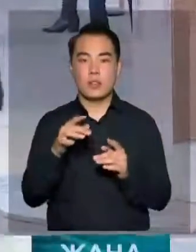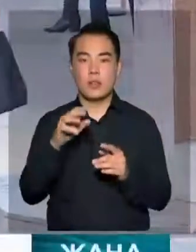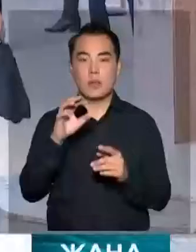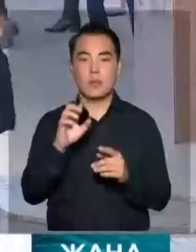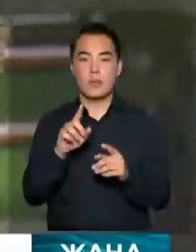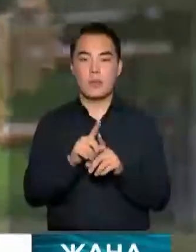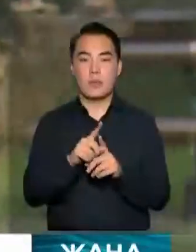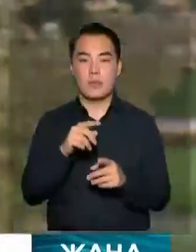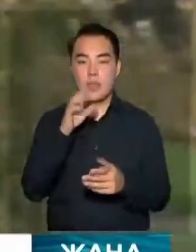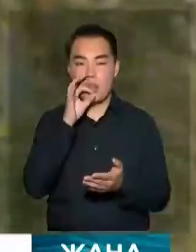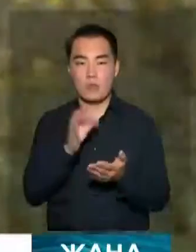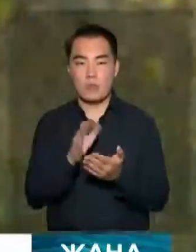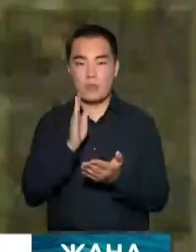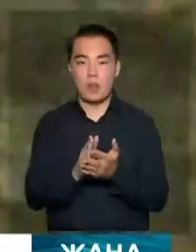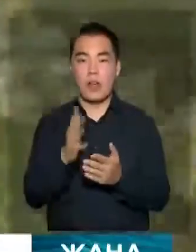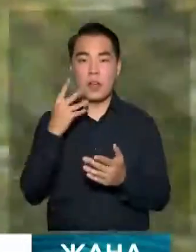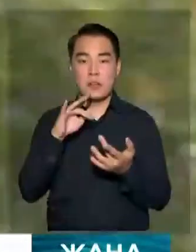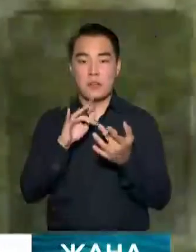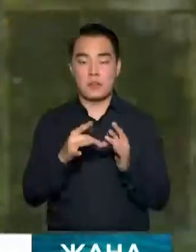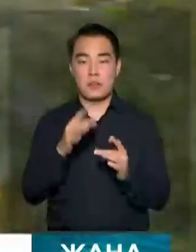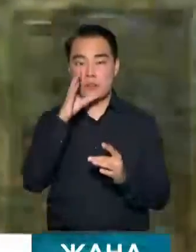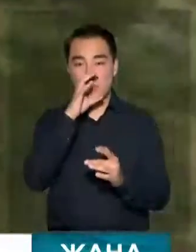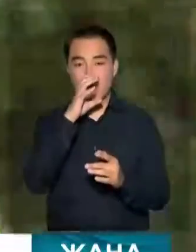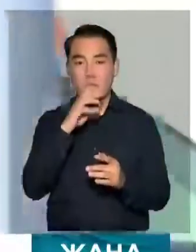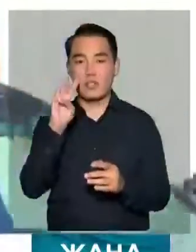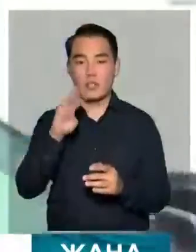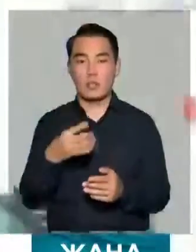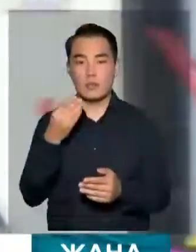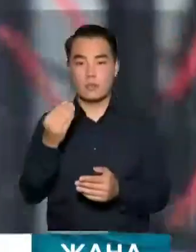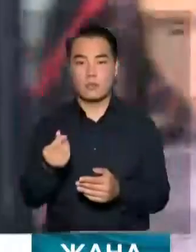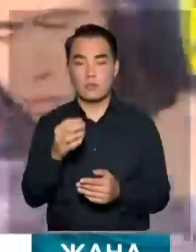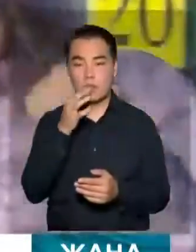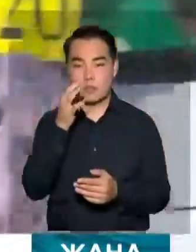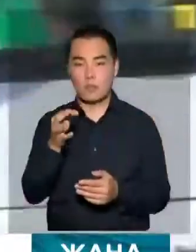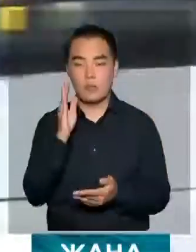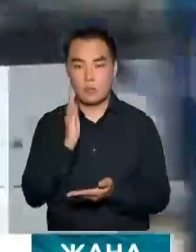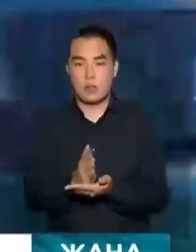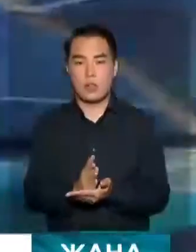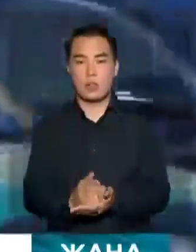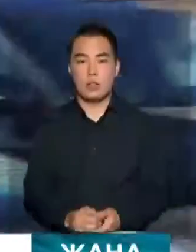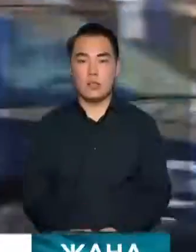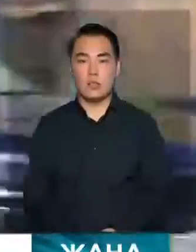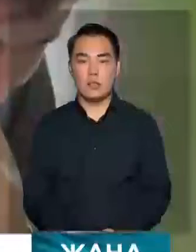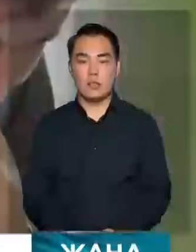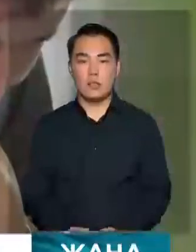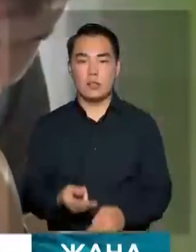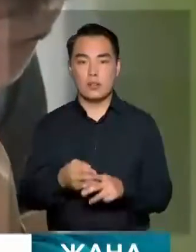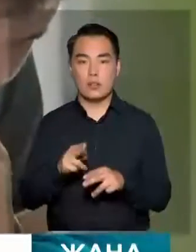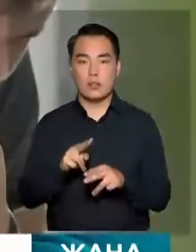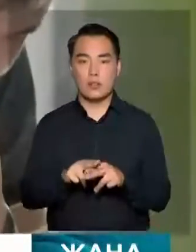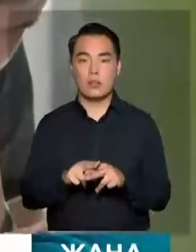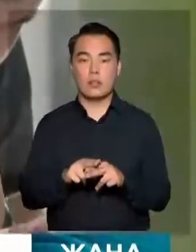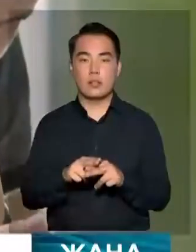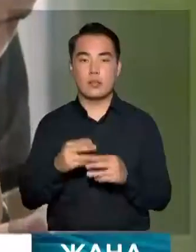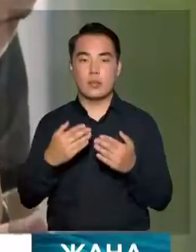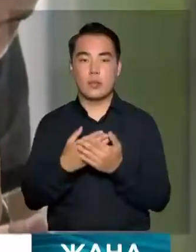жүйріктігіне жауапты. Ал ол өдеден шықпаса, айыппұл арқалайтыны туралы ескертілген болатын. Осы ретте байланыс сапасының